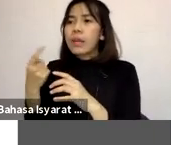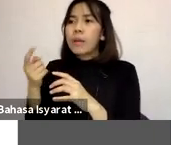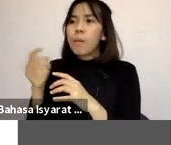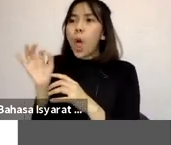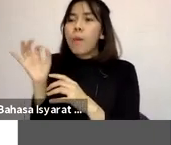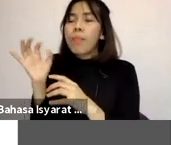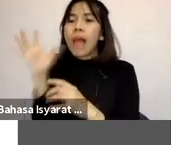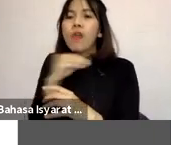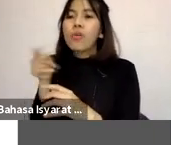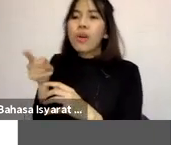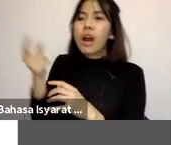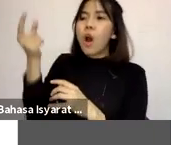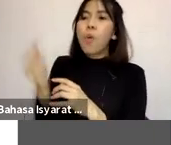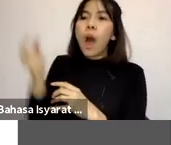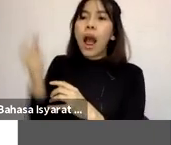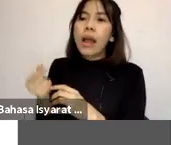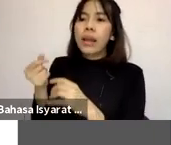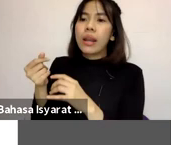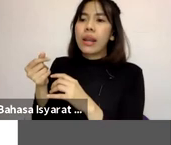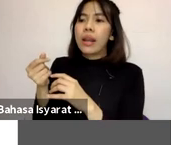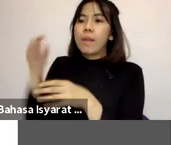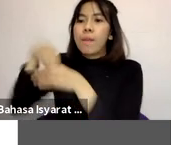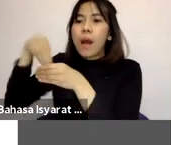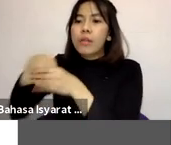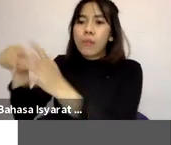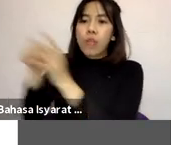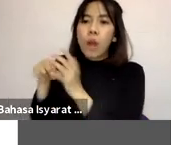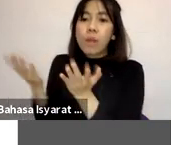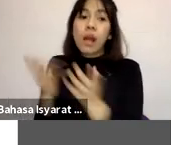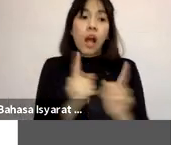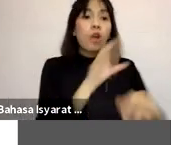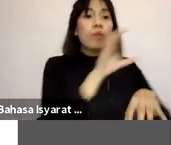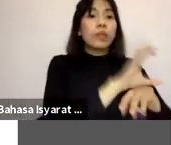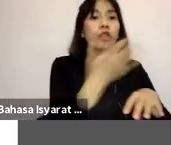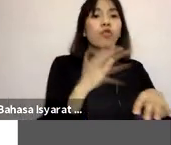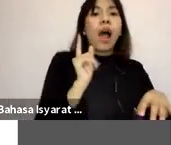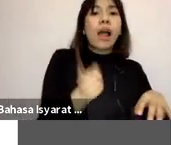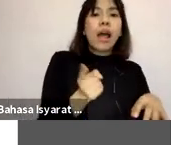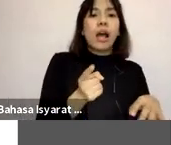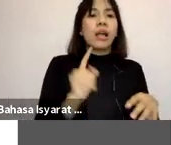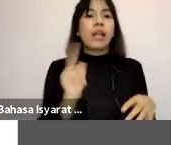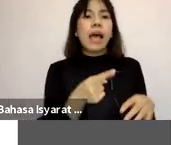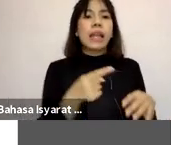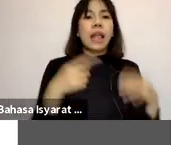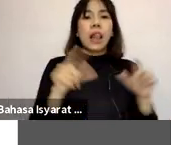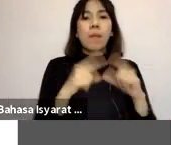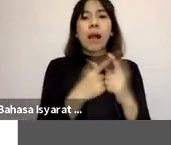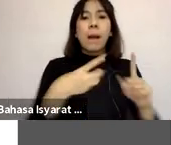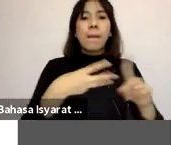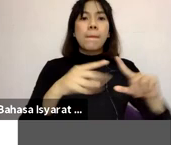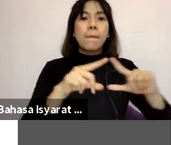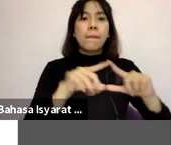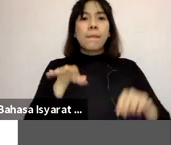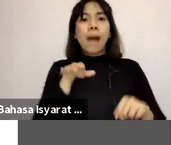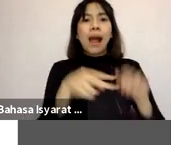mana Kalau dari untuk Masjid itu dari business jadi badan zakat nasional di Bantul